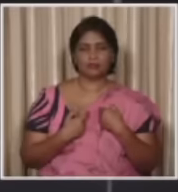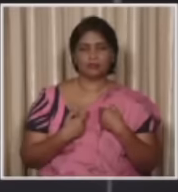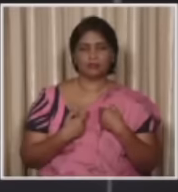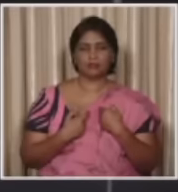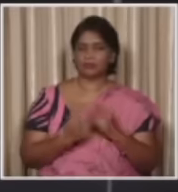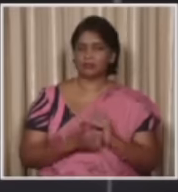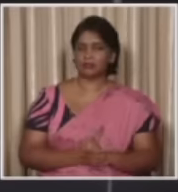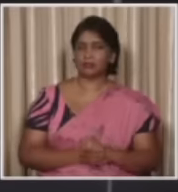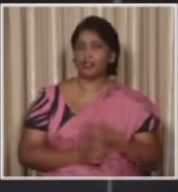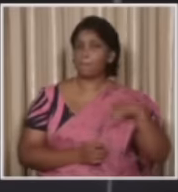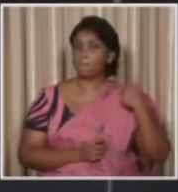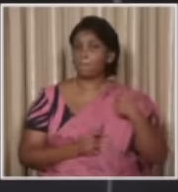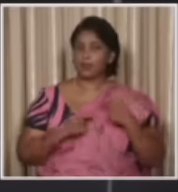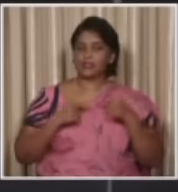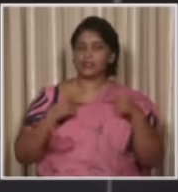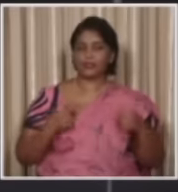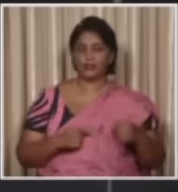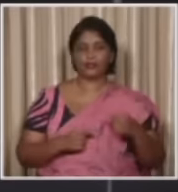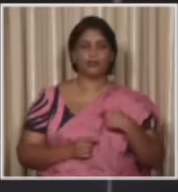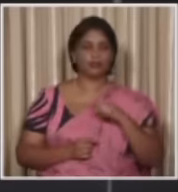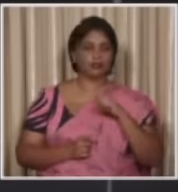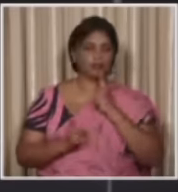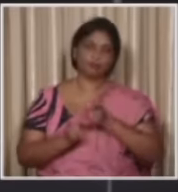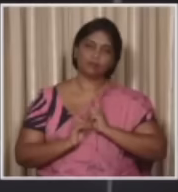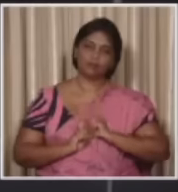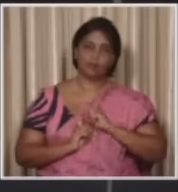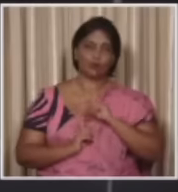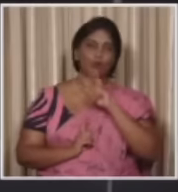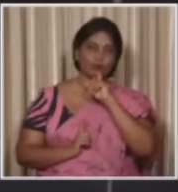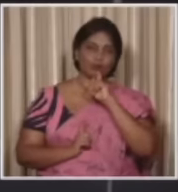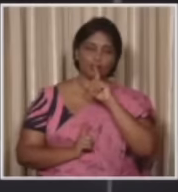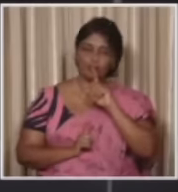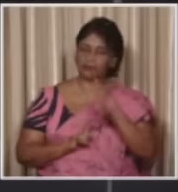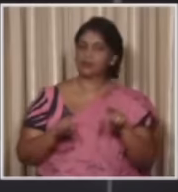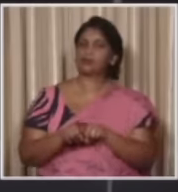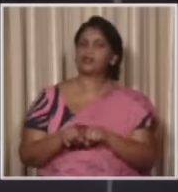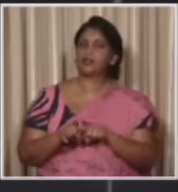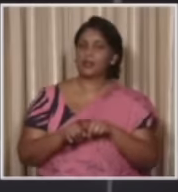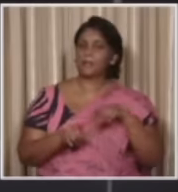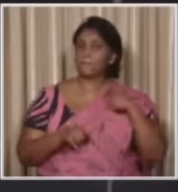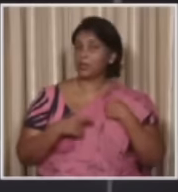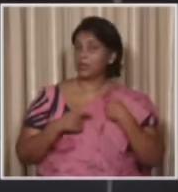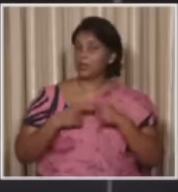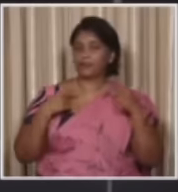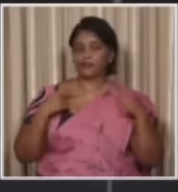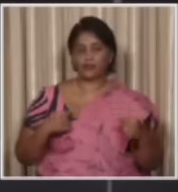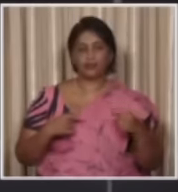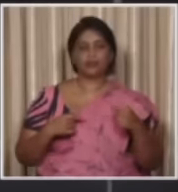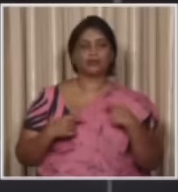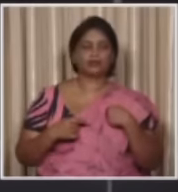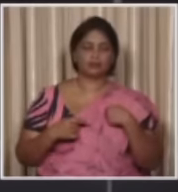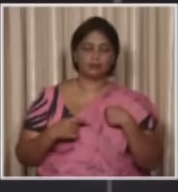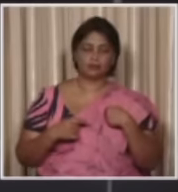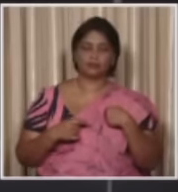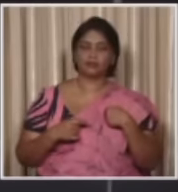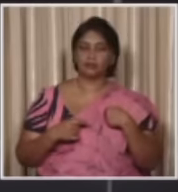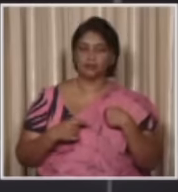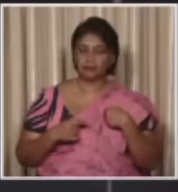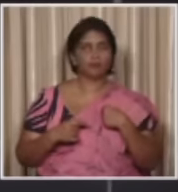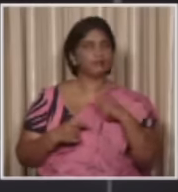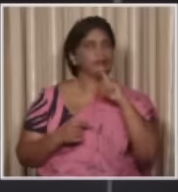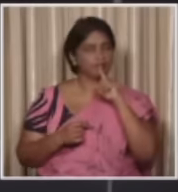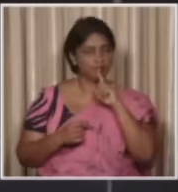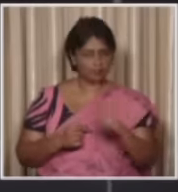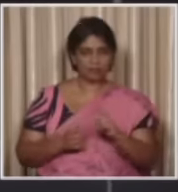එක මූලික විරෝධතාවය අපි සුපුරුදු හැටියට උසාවි දෙන්නා වගේ මූලික විරෝධතාවය ඔබතුමන්ලාගේ හමුවේ